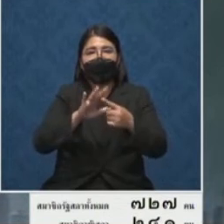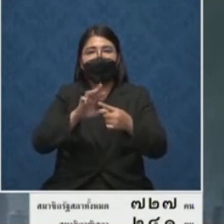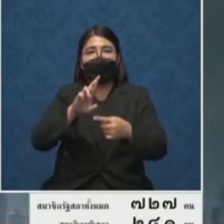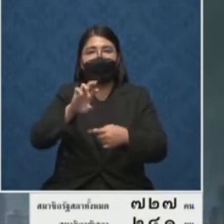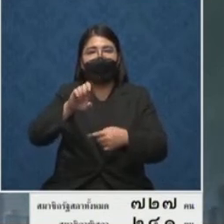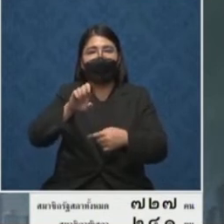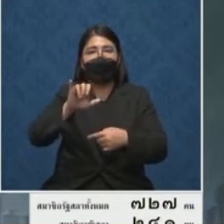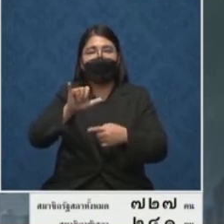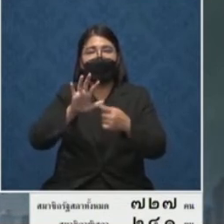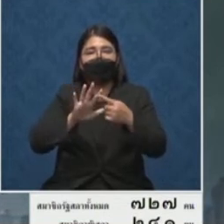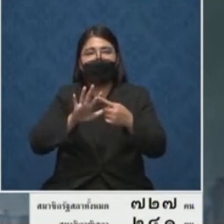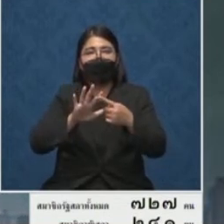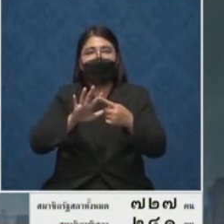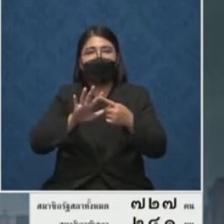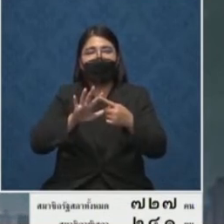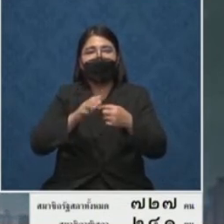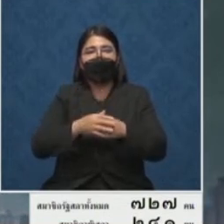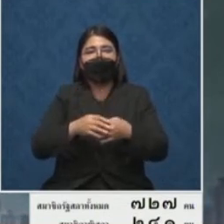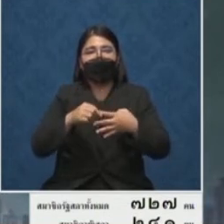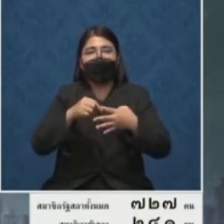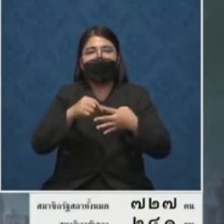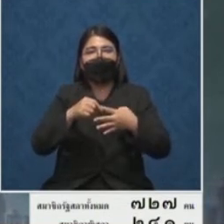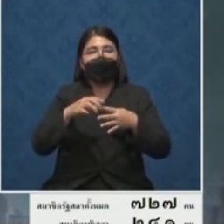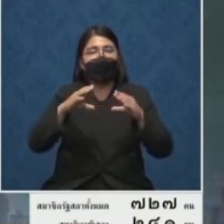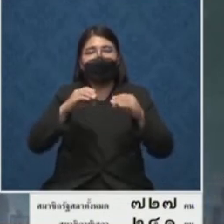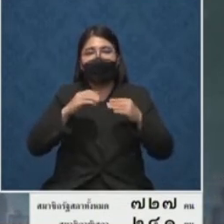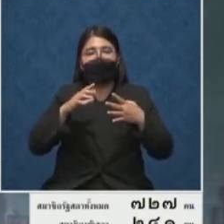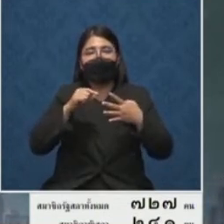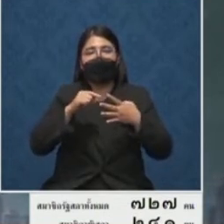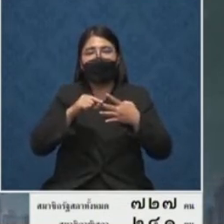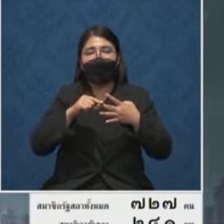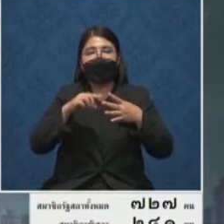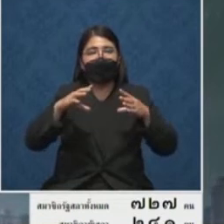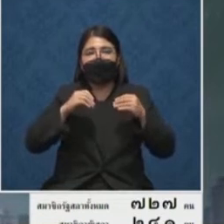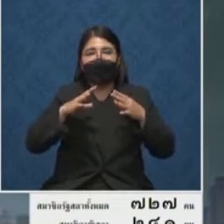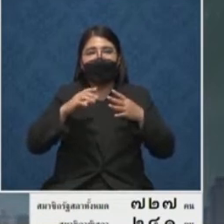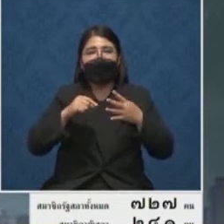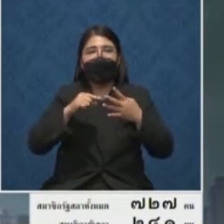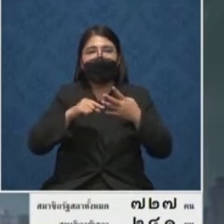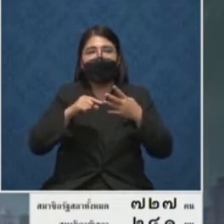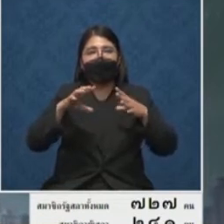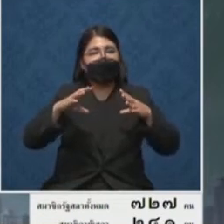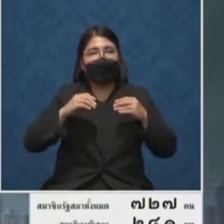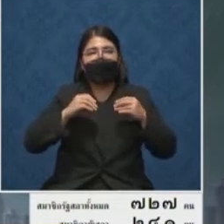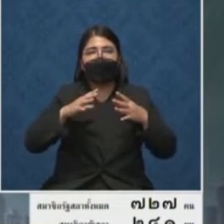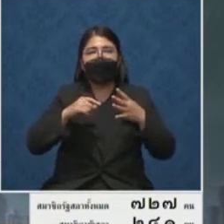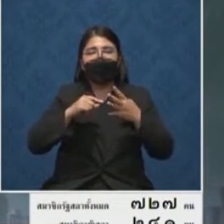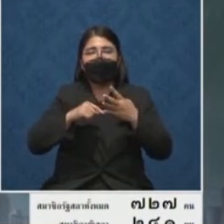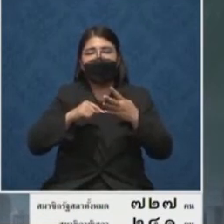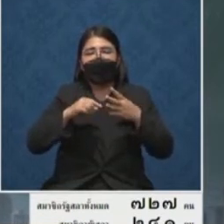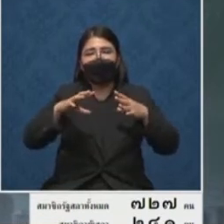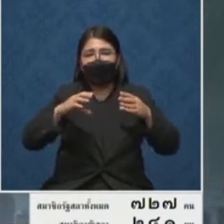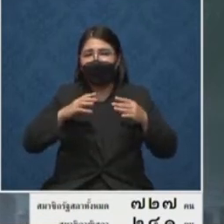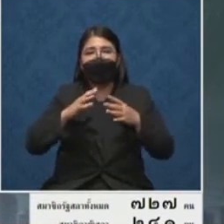649นายสุริยะจึงรุ่งเรืองกิจ 1ไม่รับหลักการ2ไม่รับหลักการ3